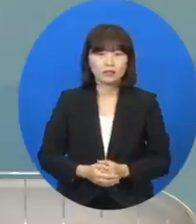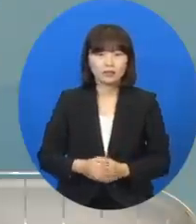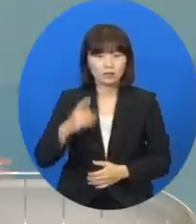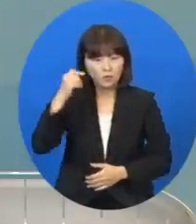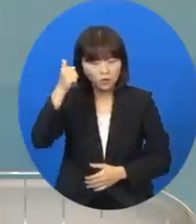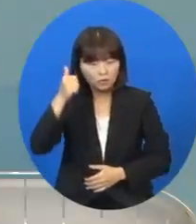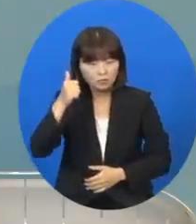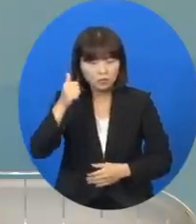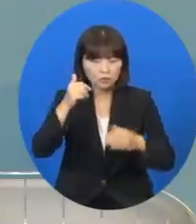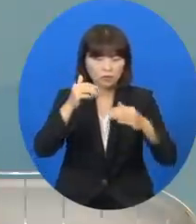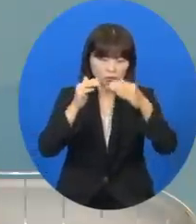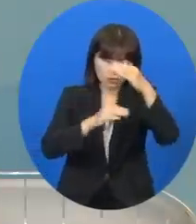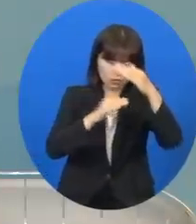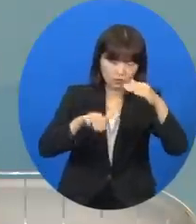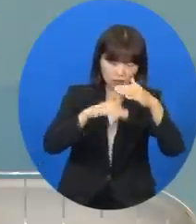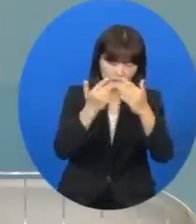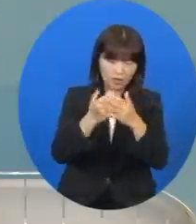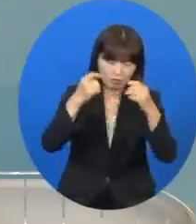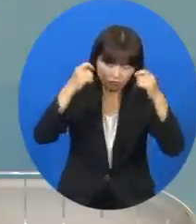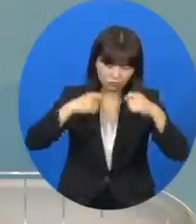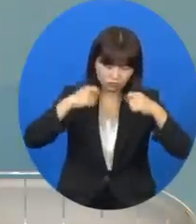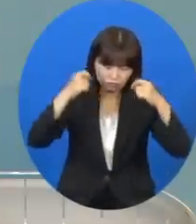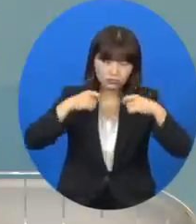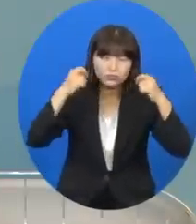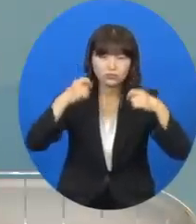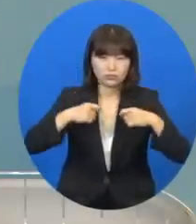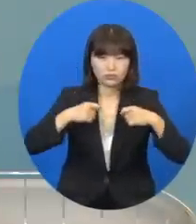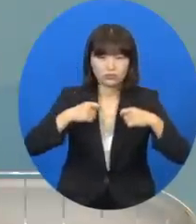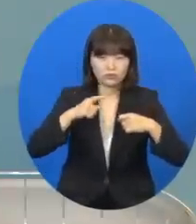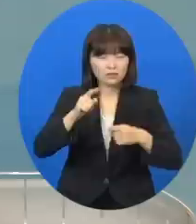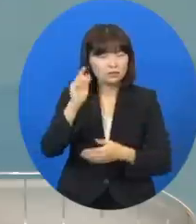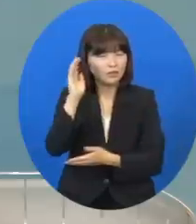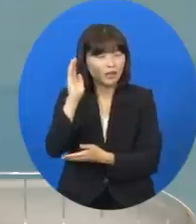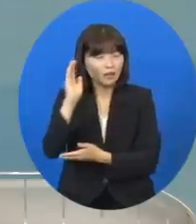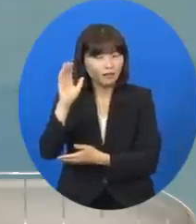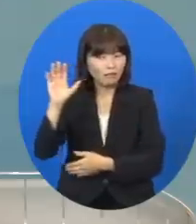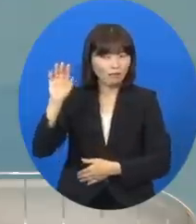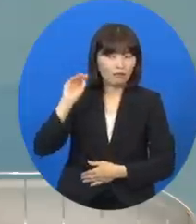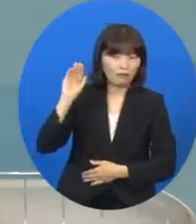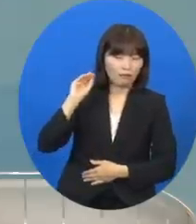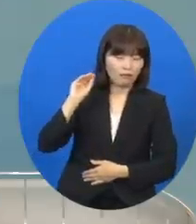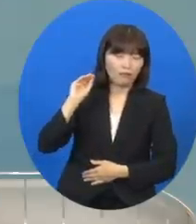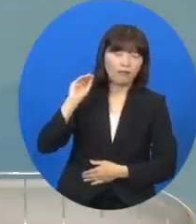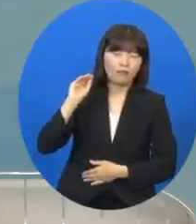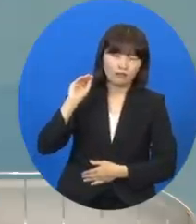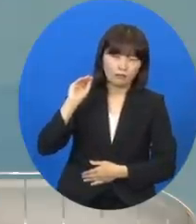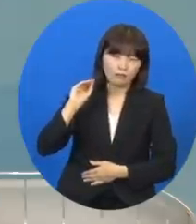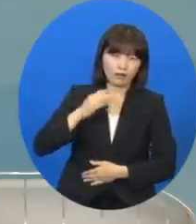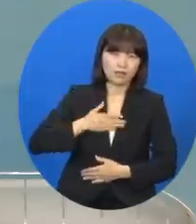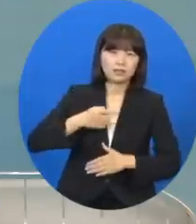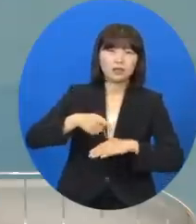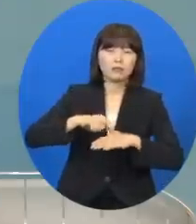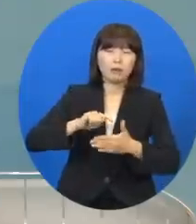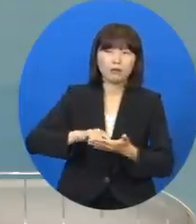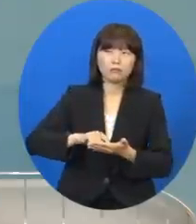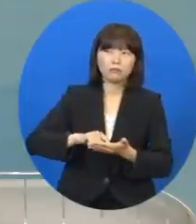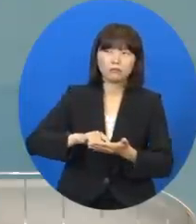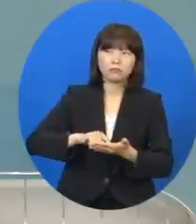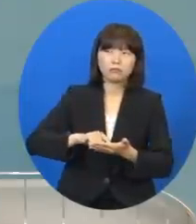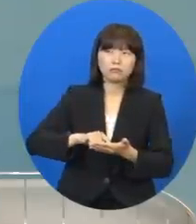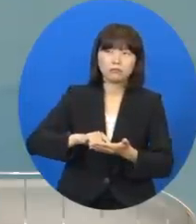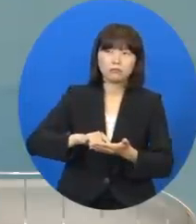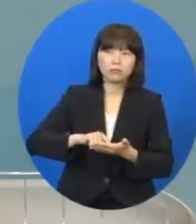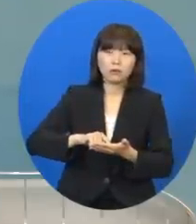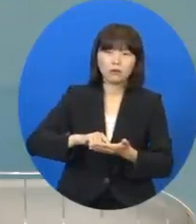다 눈물바다였다는 거예요. 그 이야기를 들으면서 제 마음에 선뜻 안 받아들여지는 게